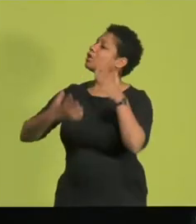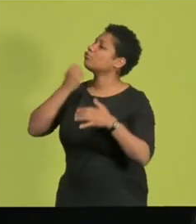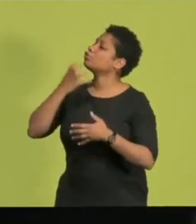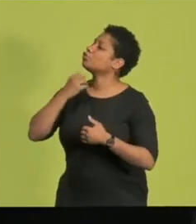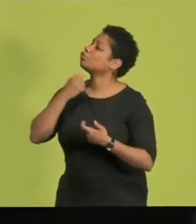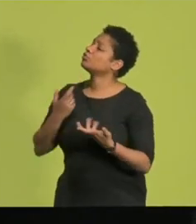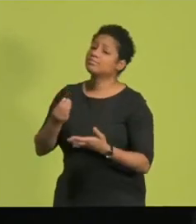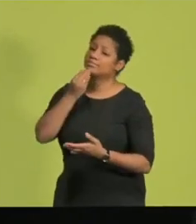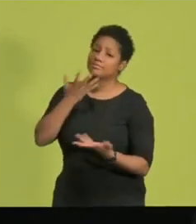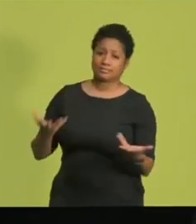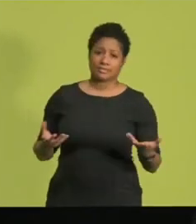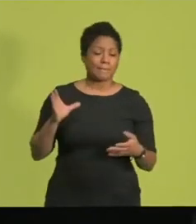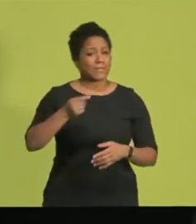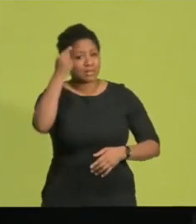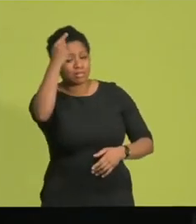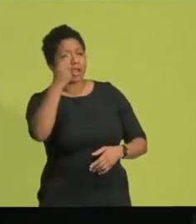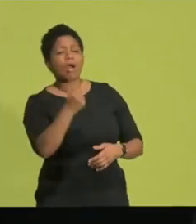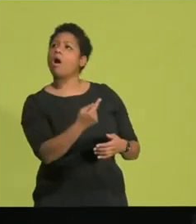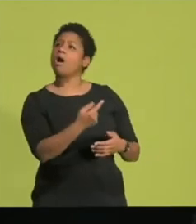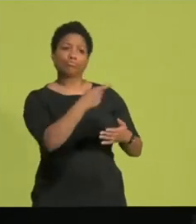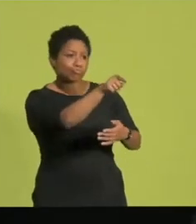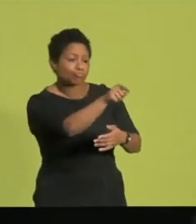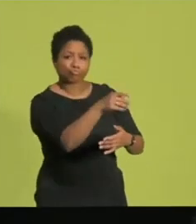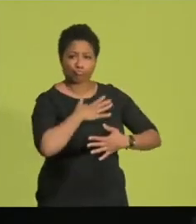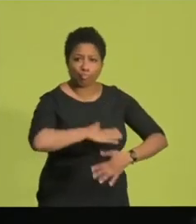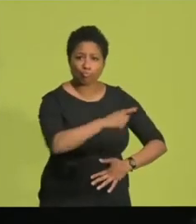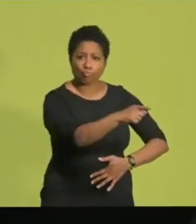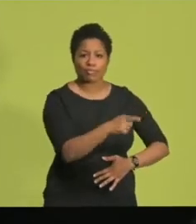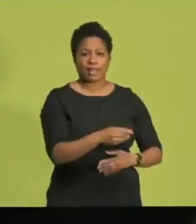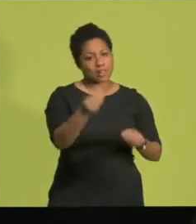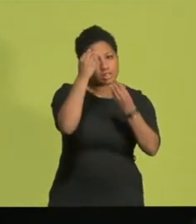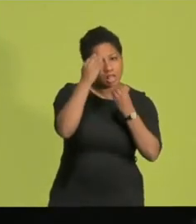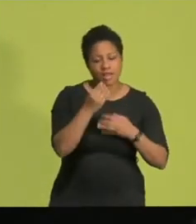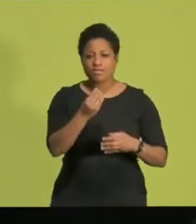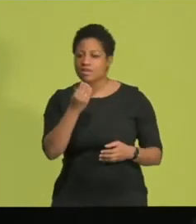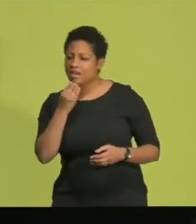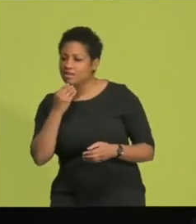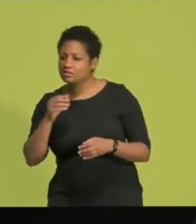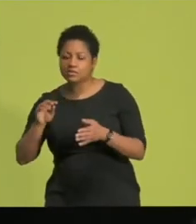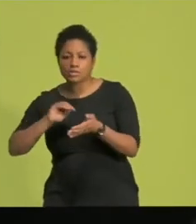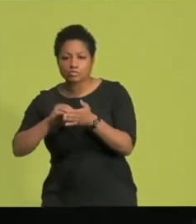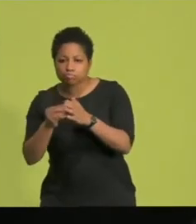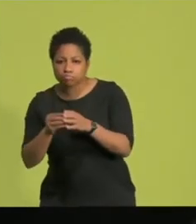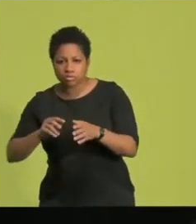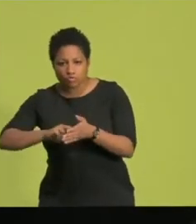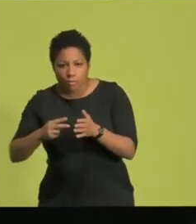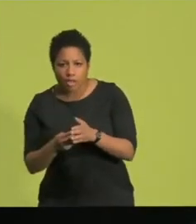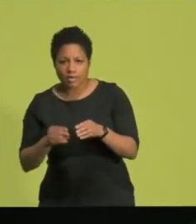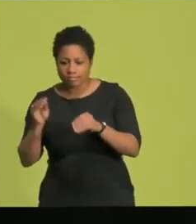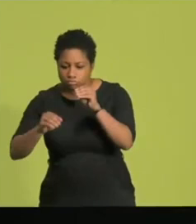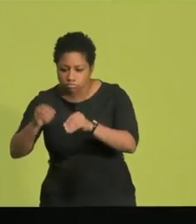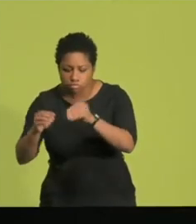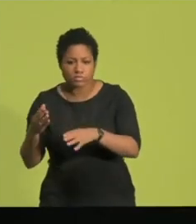sie mitdenken können, dass sie mitmachen können, dass sie lernen, während das Essen zubereitet wird, was denn da überhaupt passiert.